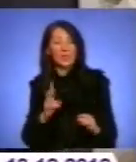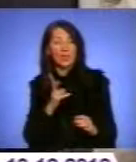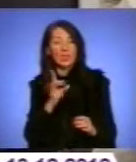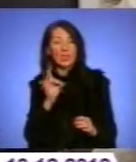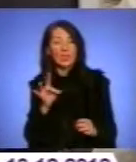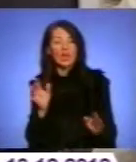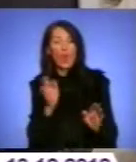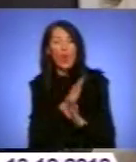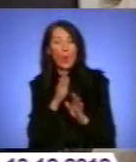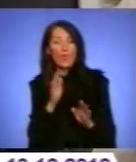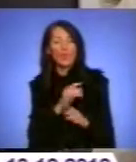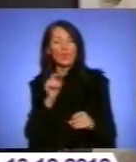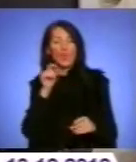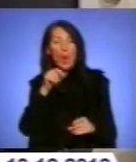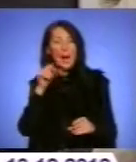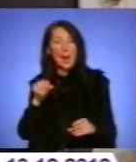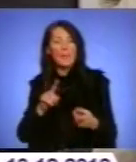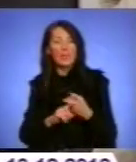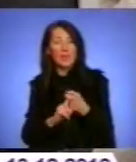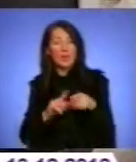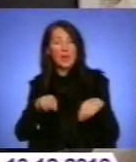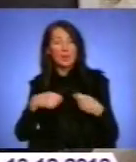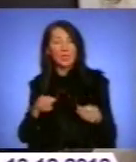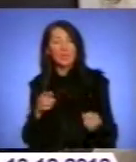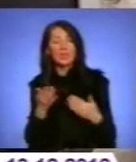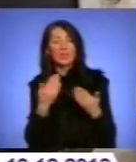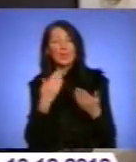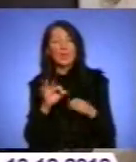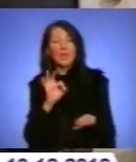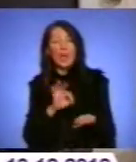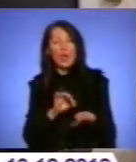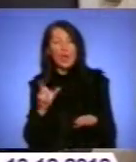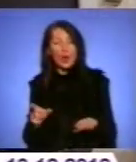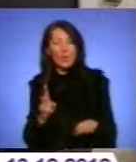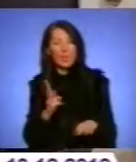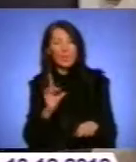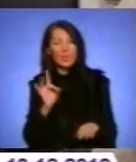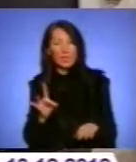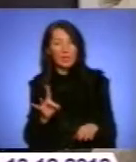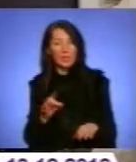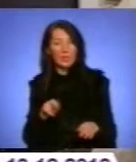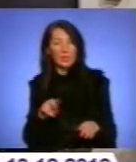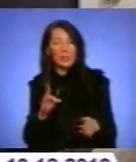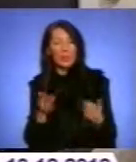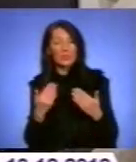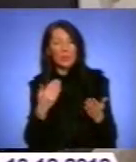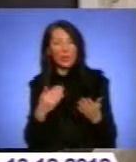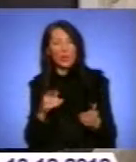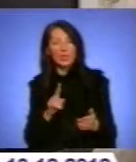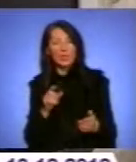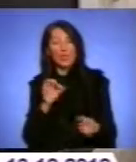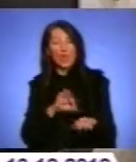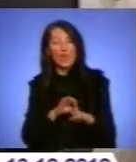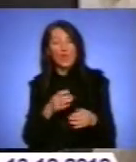інфекція. Передається при спілкуванні із хворим на кір, при спілкуванні або хворий